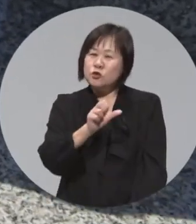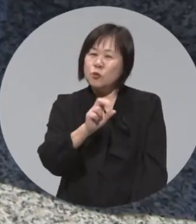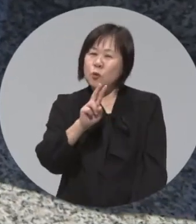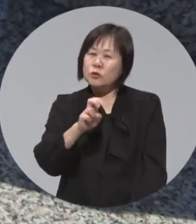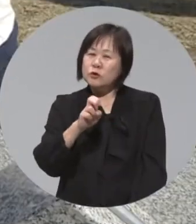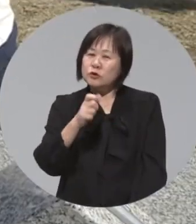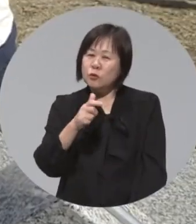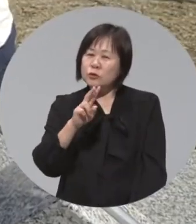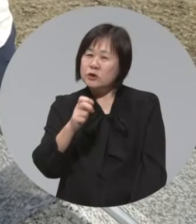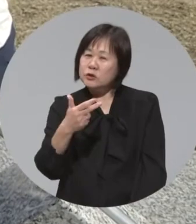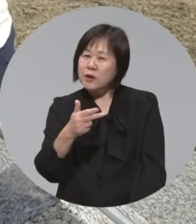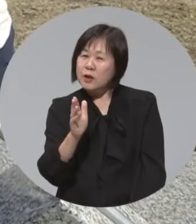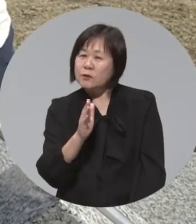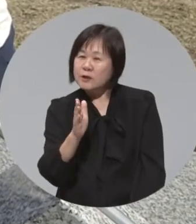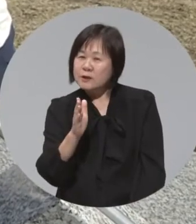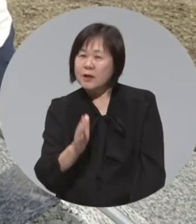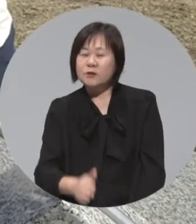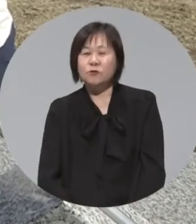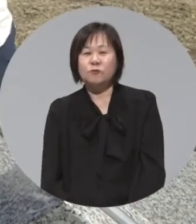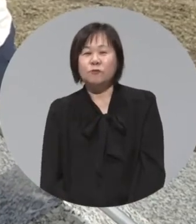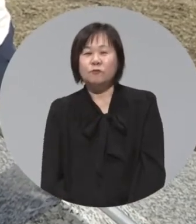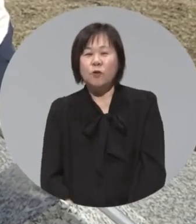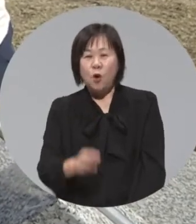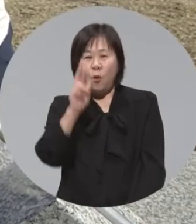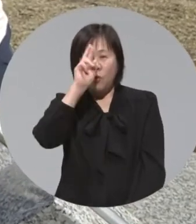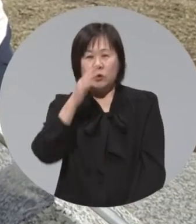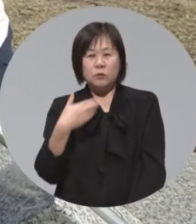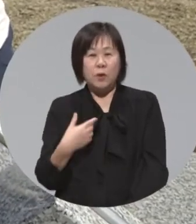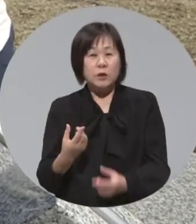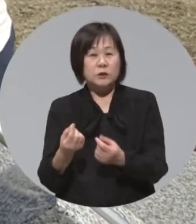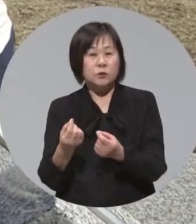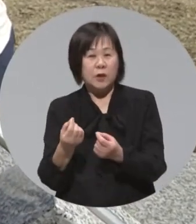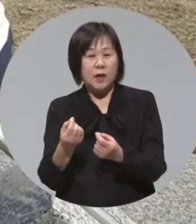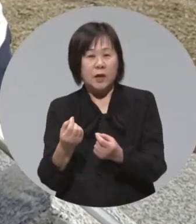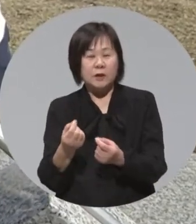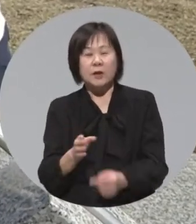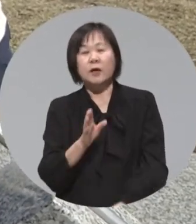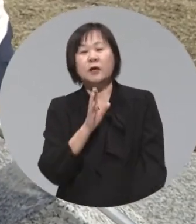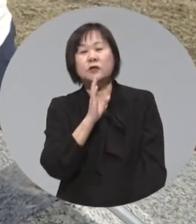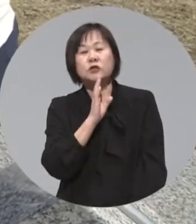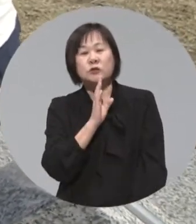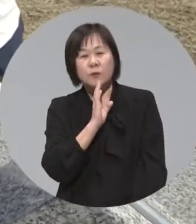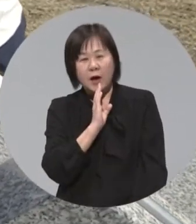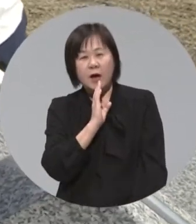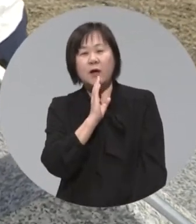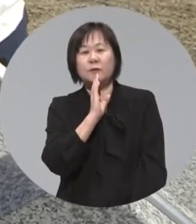25分、26分、27分 ぐらいですかね。なんかまだ12時前ですよね。 はい、 はい、実はですね、